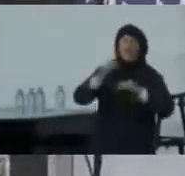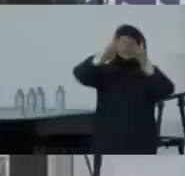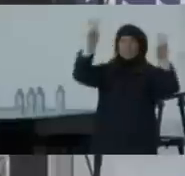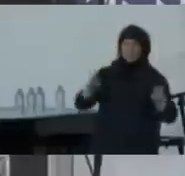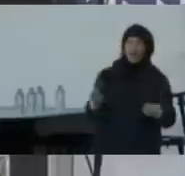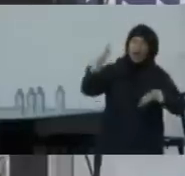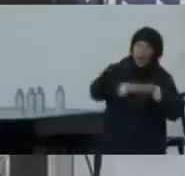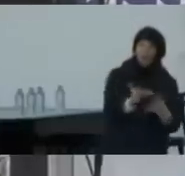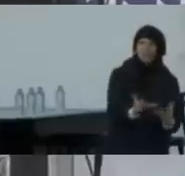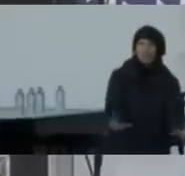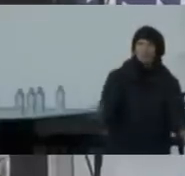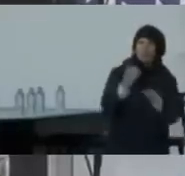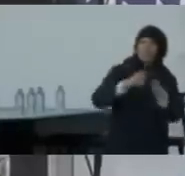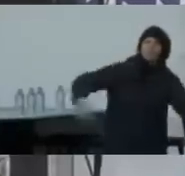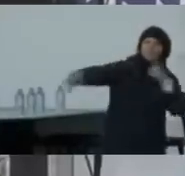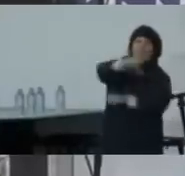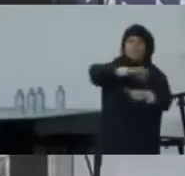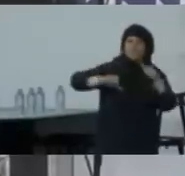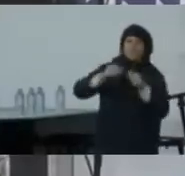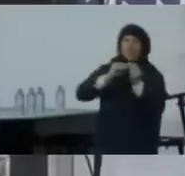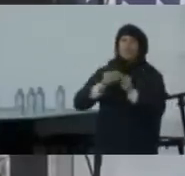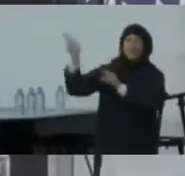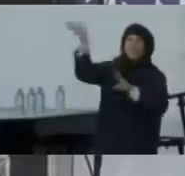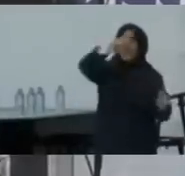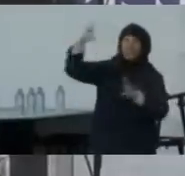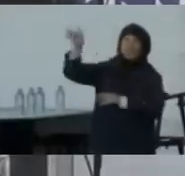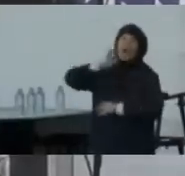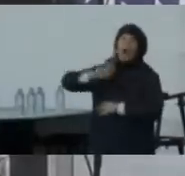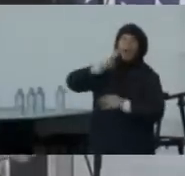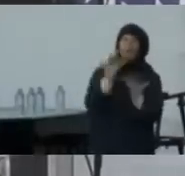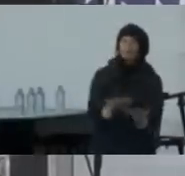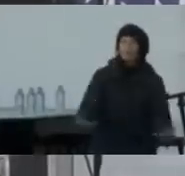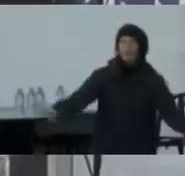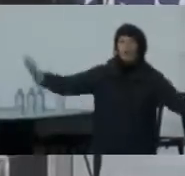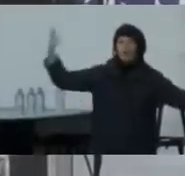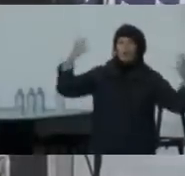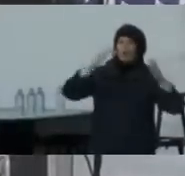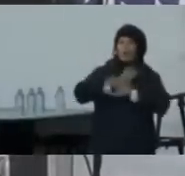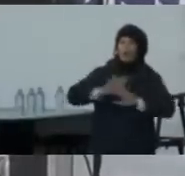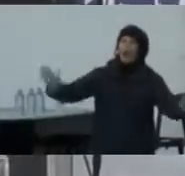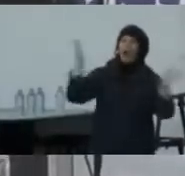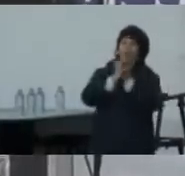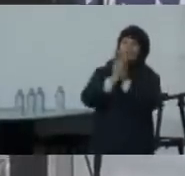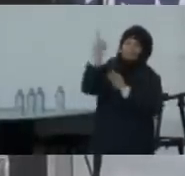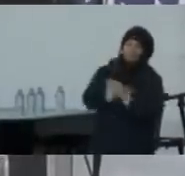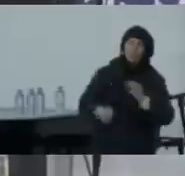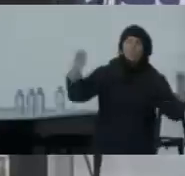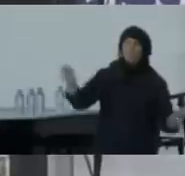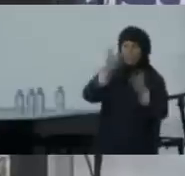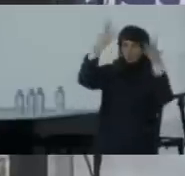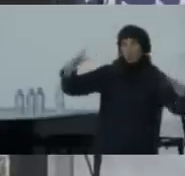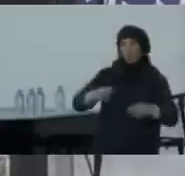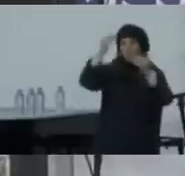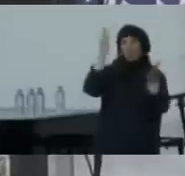deve essere sostituita dal vento, dall'acqua e dal sole, basta, è una rivoluzione, cominciamo adesso.